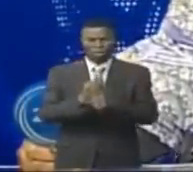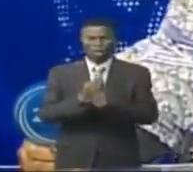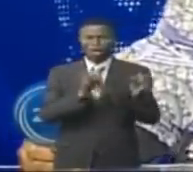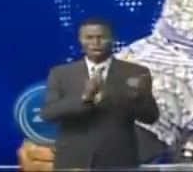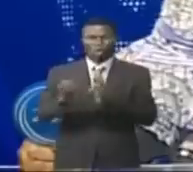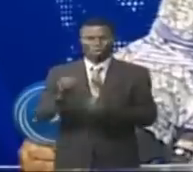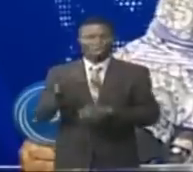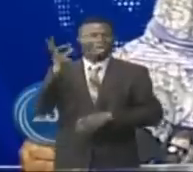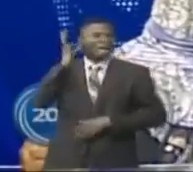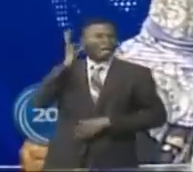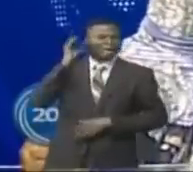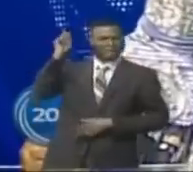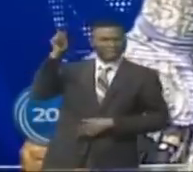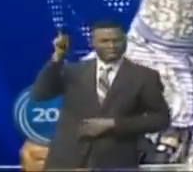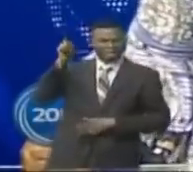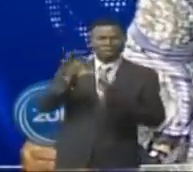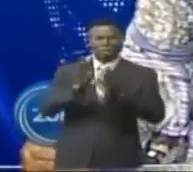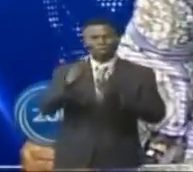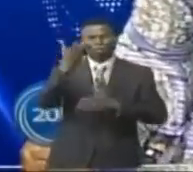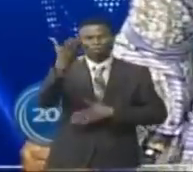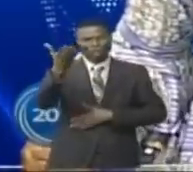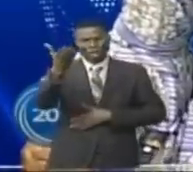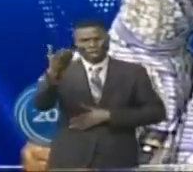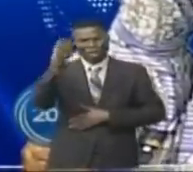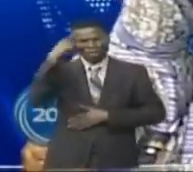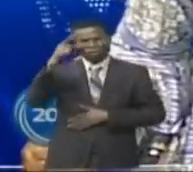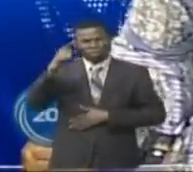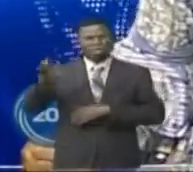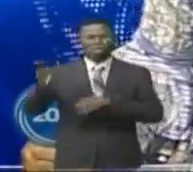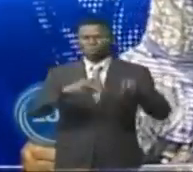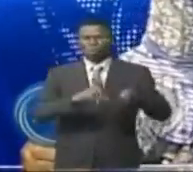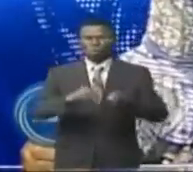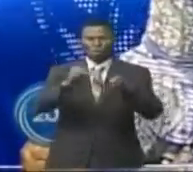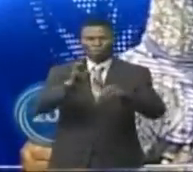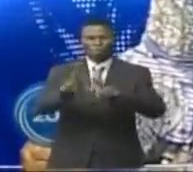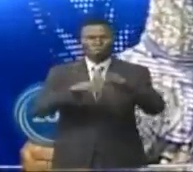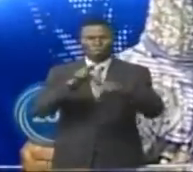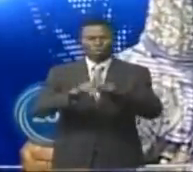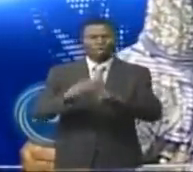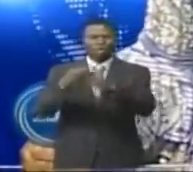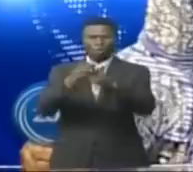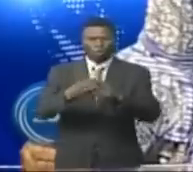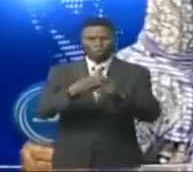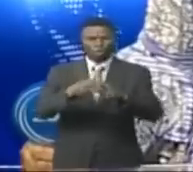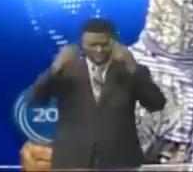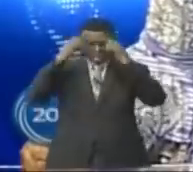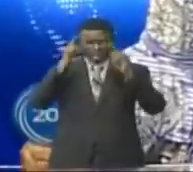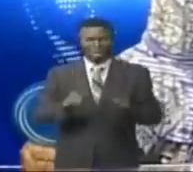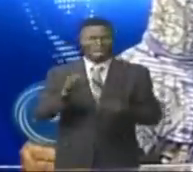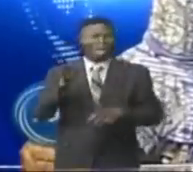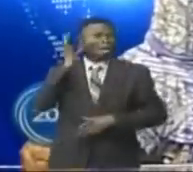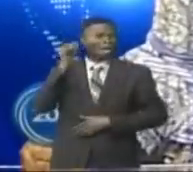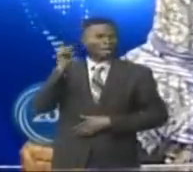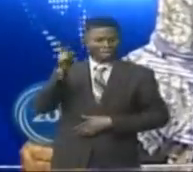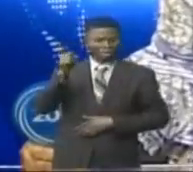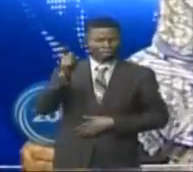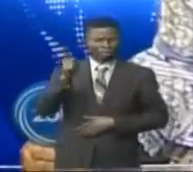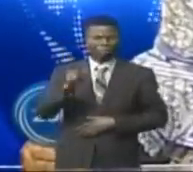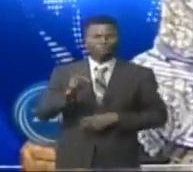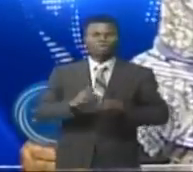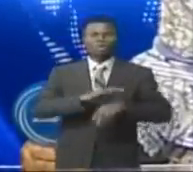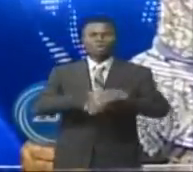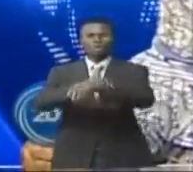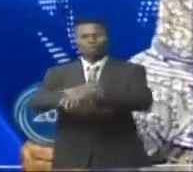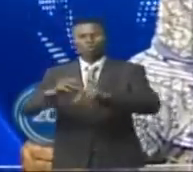à Nairobi. Patrick Mutombo, coordonnateur adjoint du mécanisme national de suivi de l'accord cadre d'Addis Abeba, a conduit la délégation